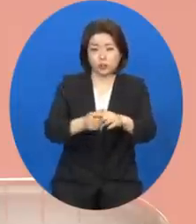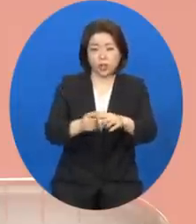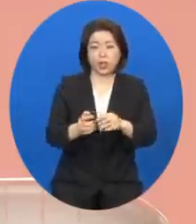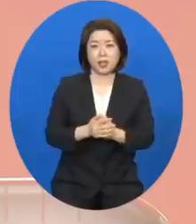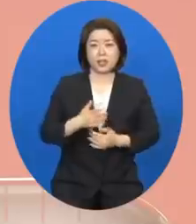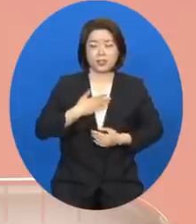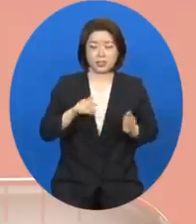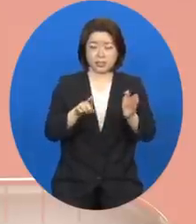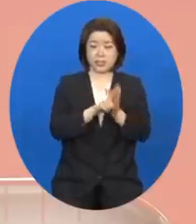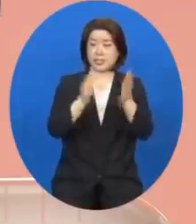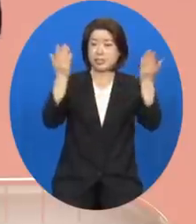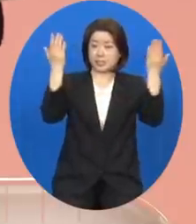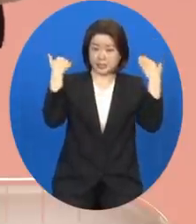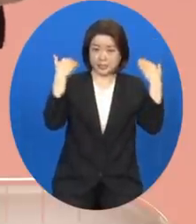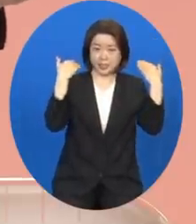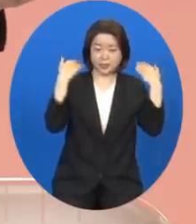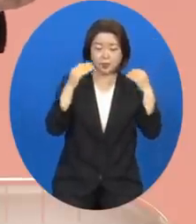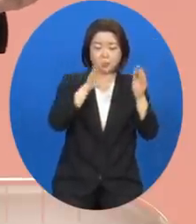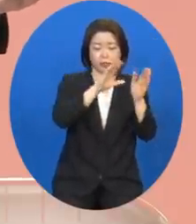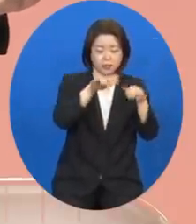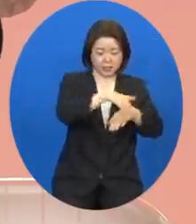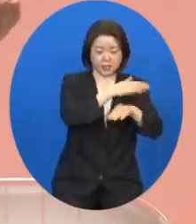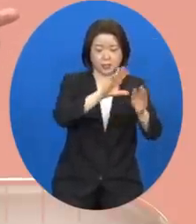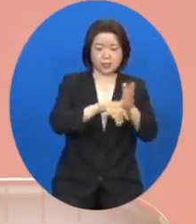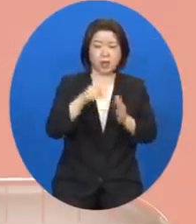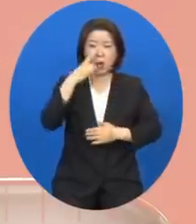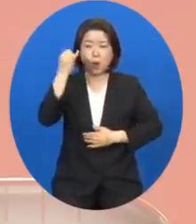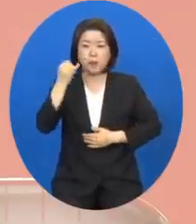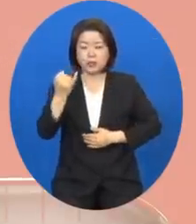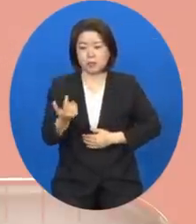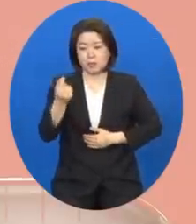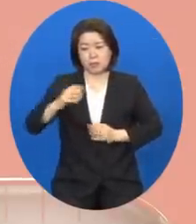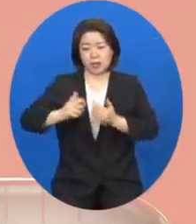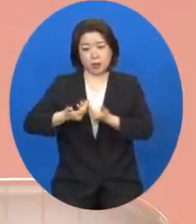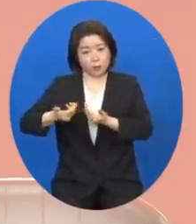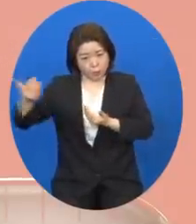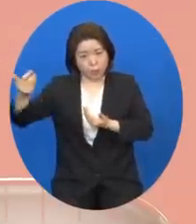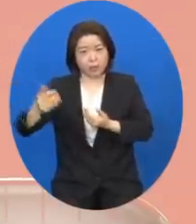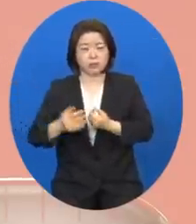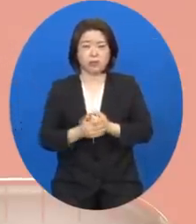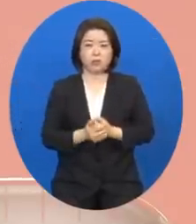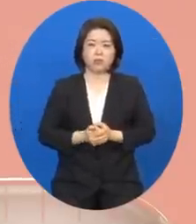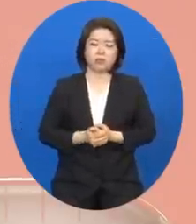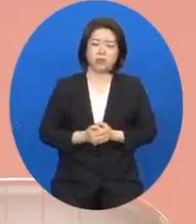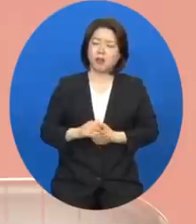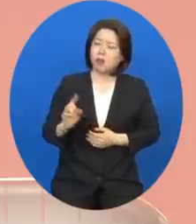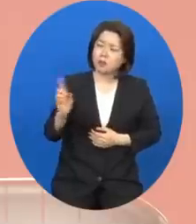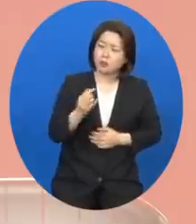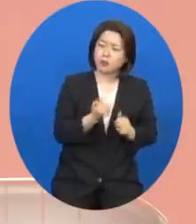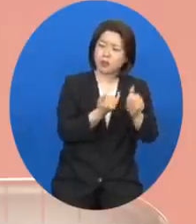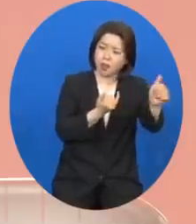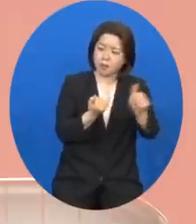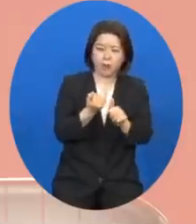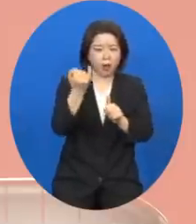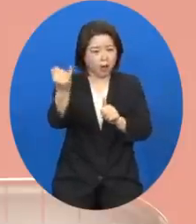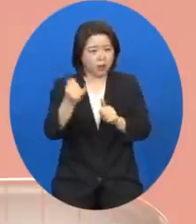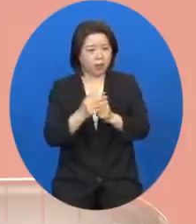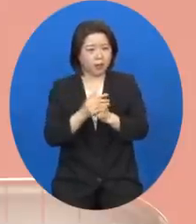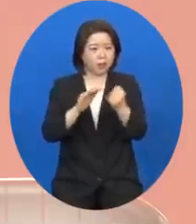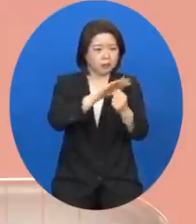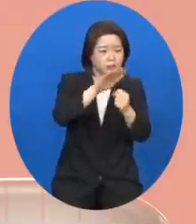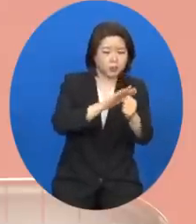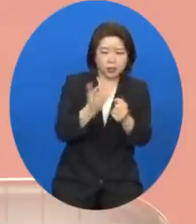제가 신학교 때 어머님이 일찍 돌아가셨습니다. 저는 도대체 남편과 아내가 어떻게 사랑을